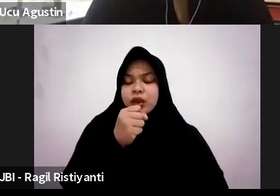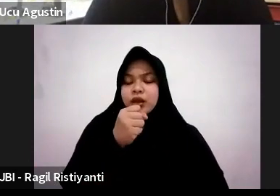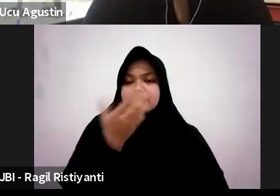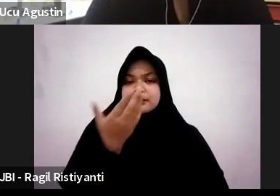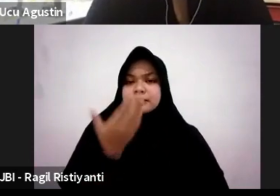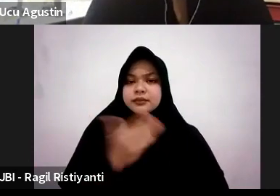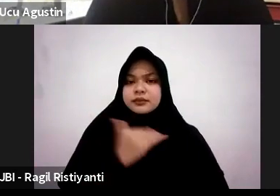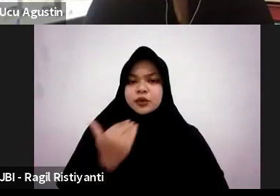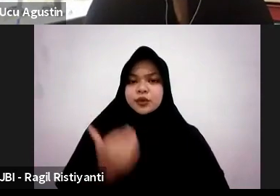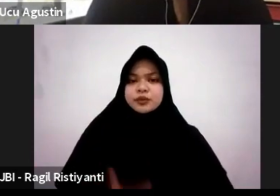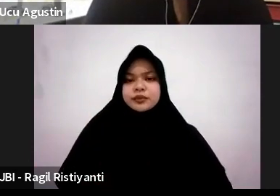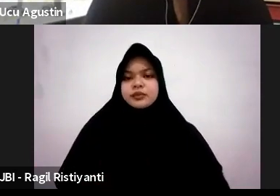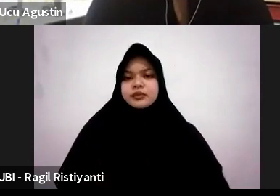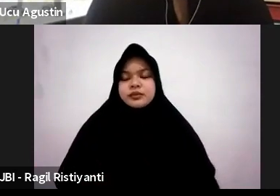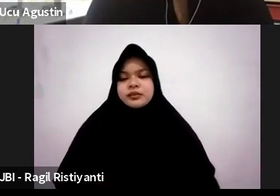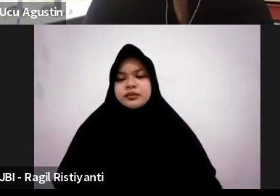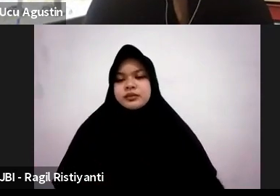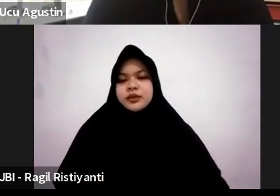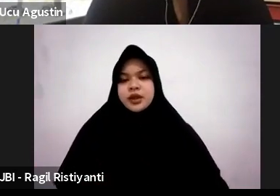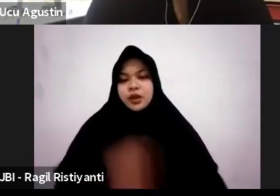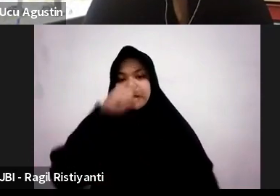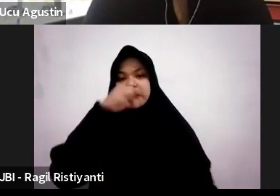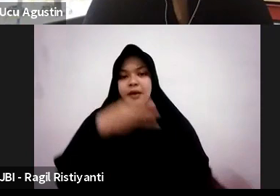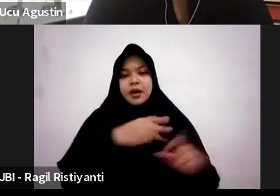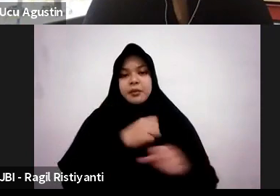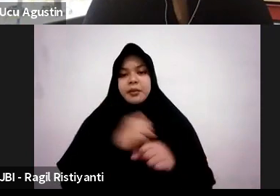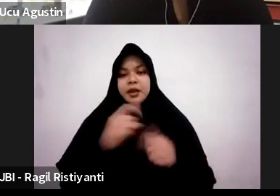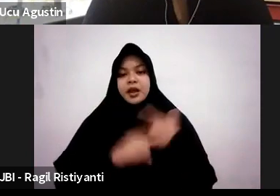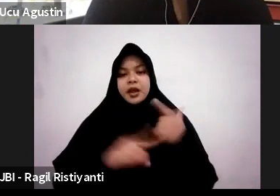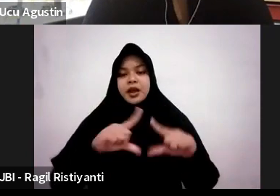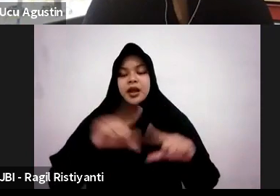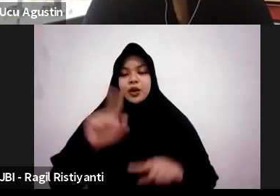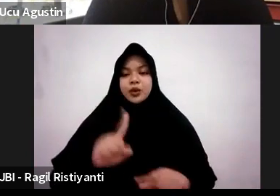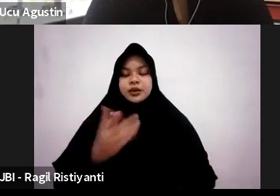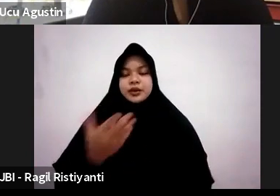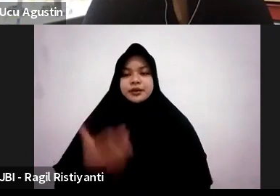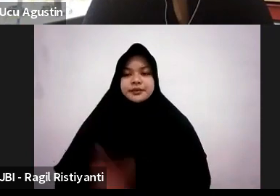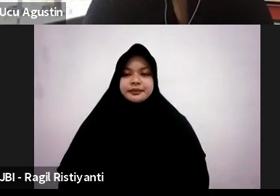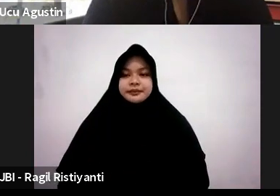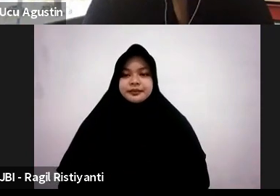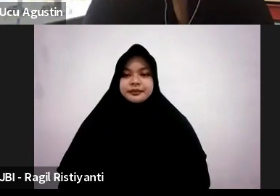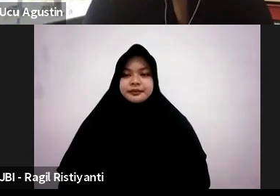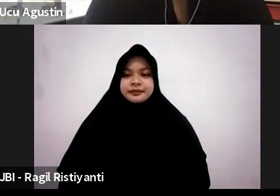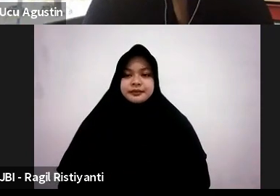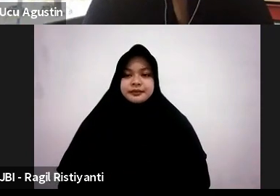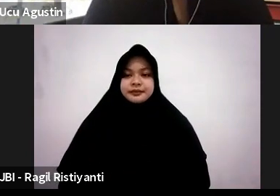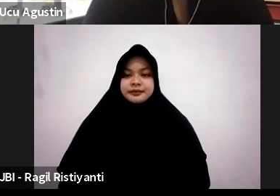belum dicetak pagi dulu gitu sambil nunggu phenolic ya